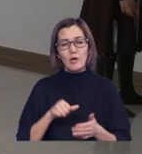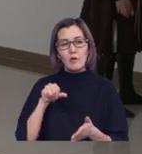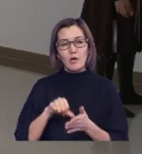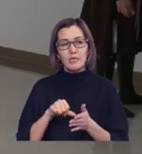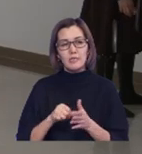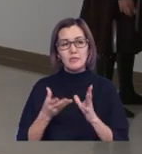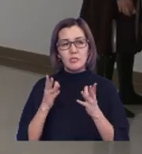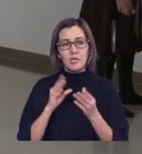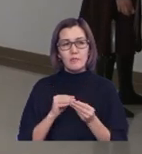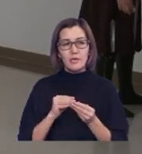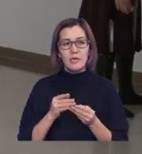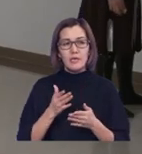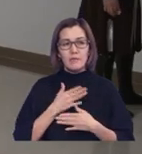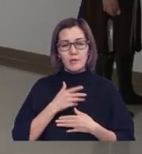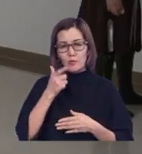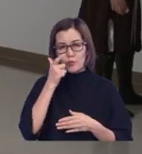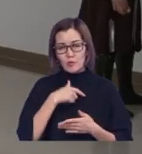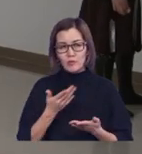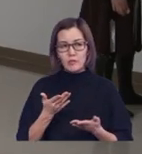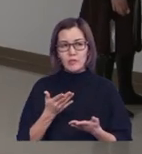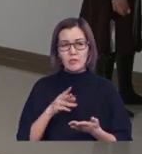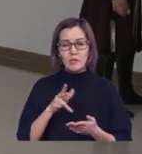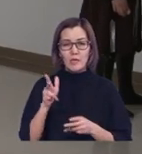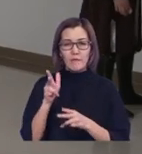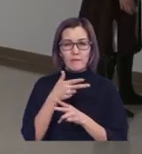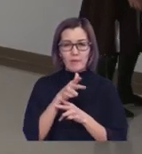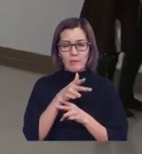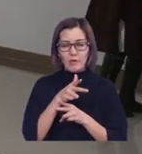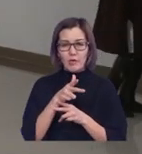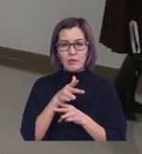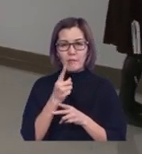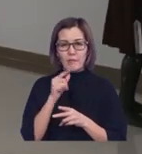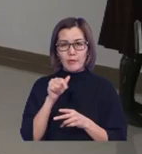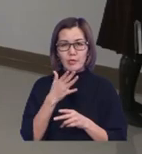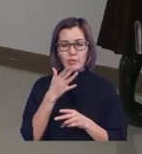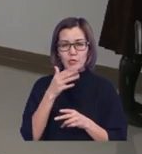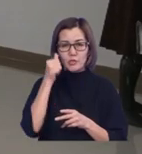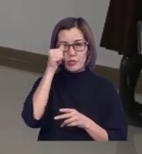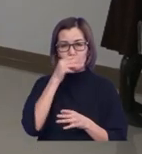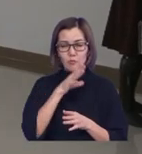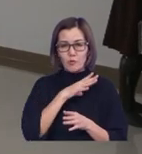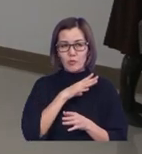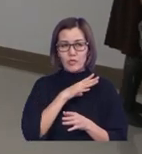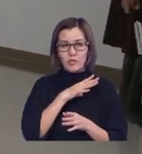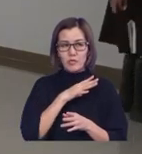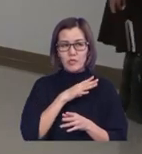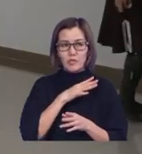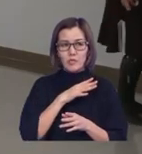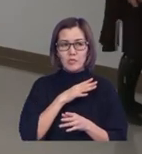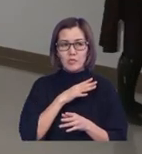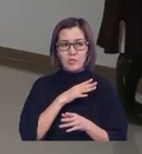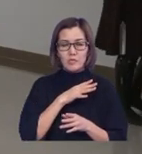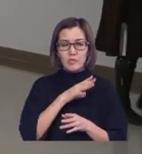болсақ, жалпы өзімнің мобилографиямен айналып жүргеніме 1,5 жылдай уақыт болды. Осы уақыт аралығында жаңа